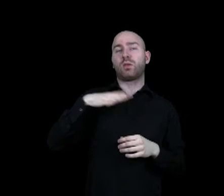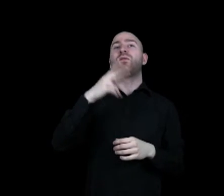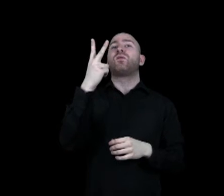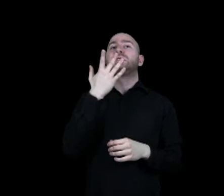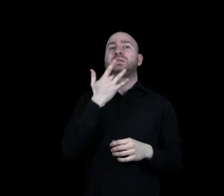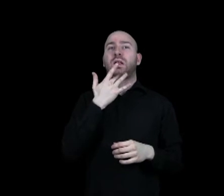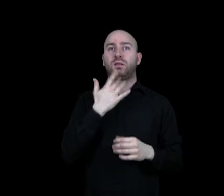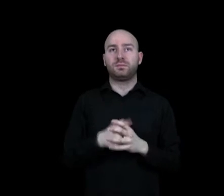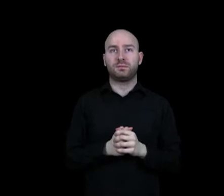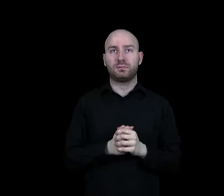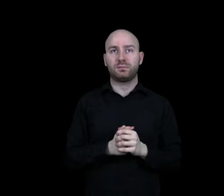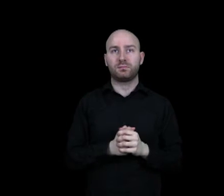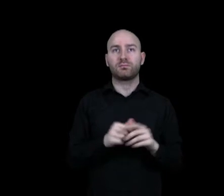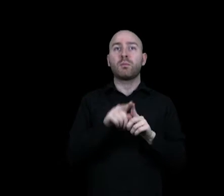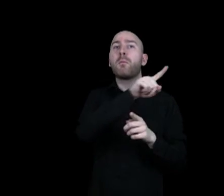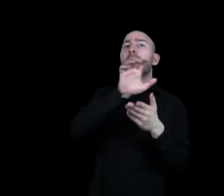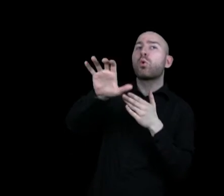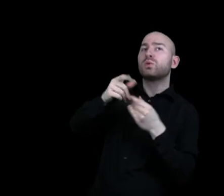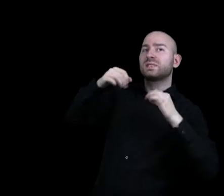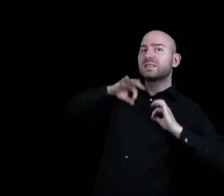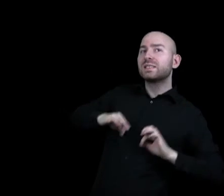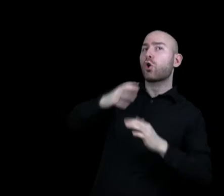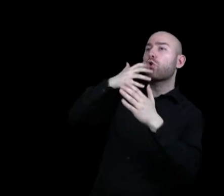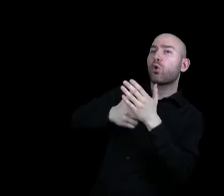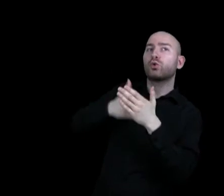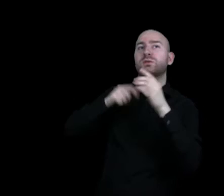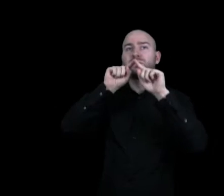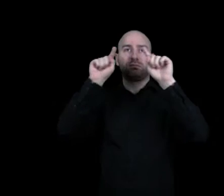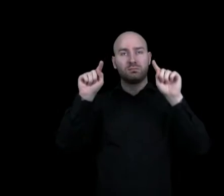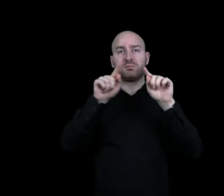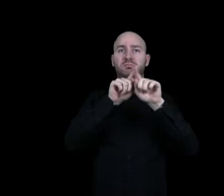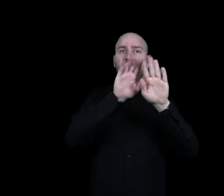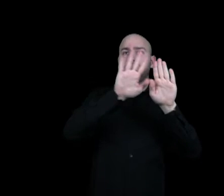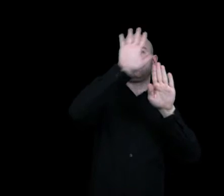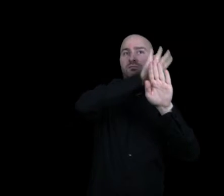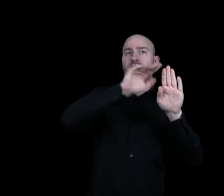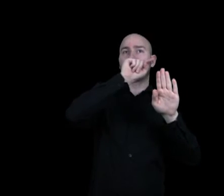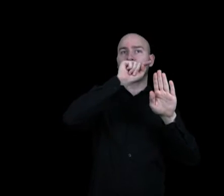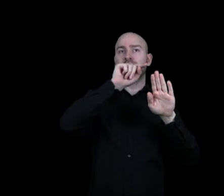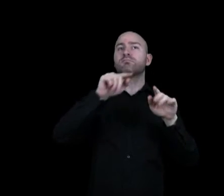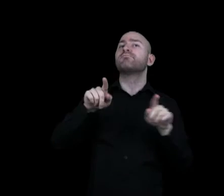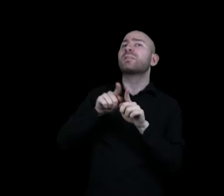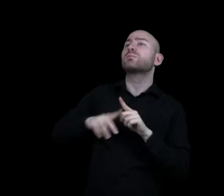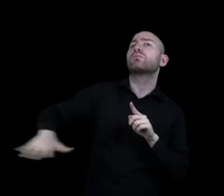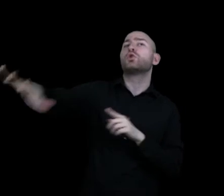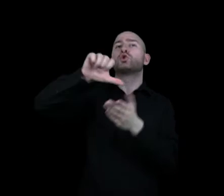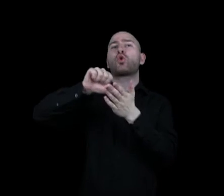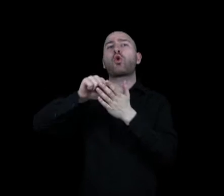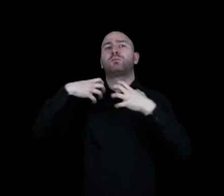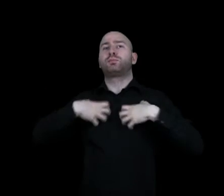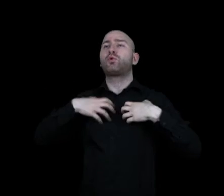uwzględniał wszystkie korzyści i koszty, to ten obszar oznaczałby całkowitą